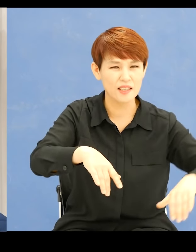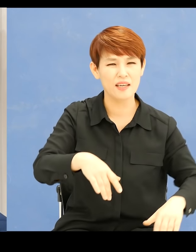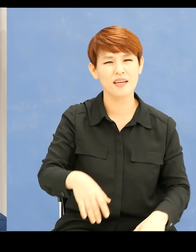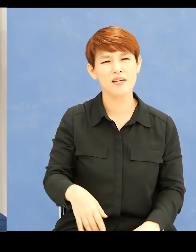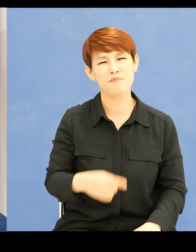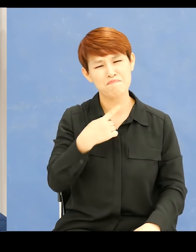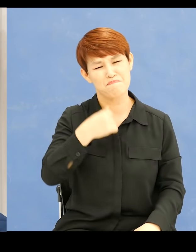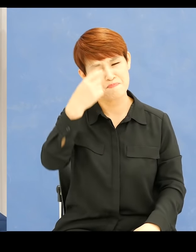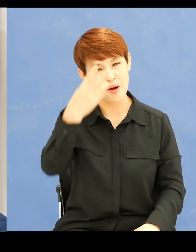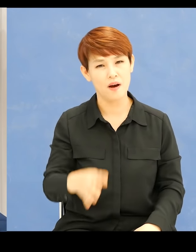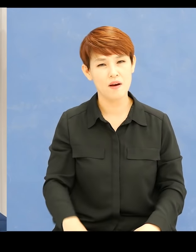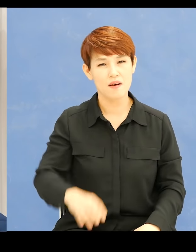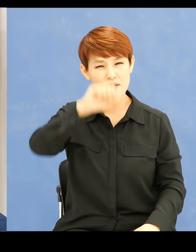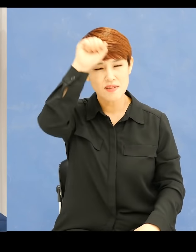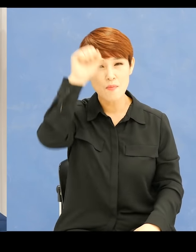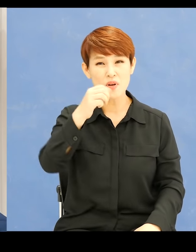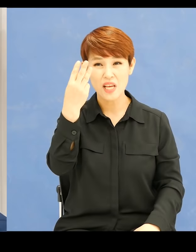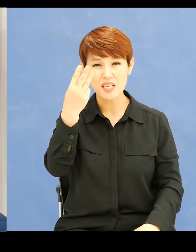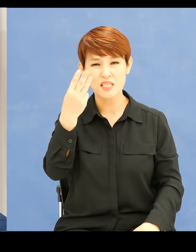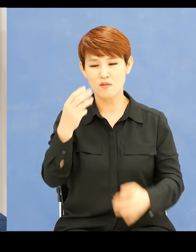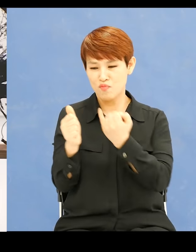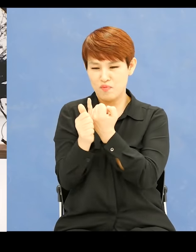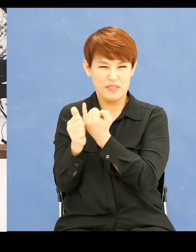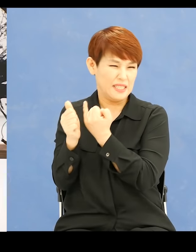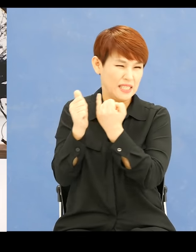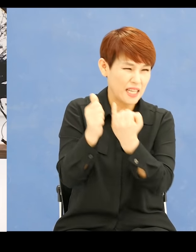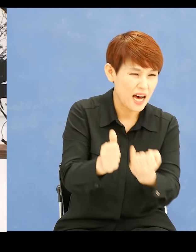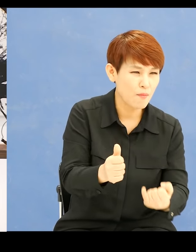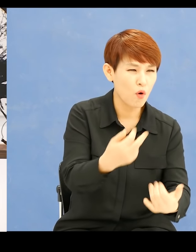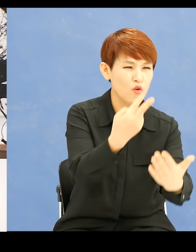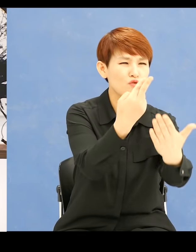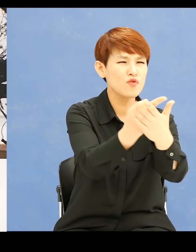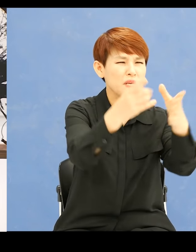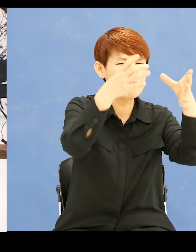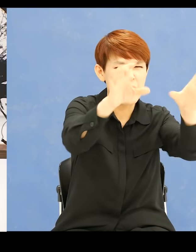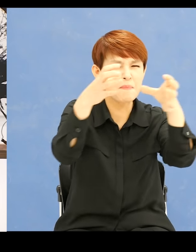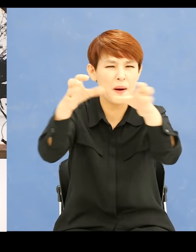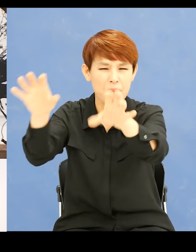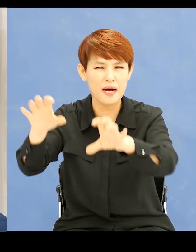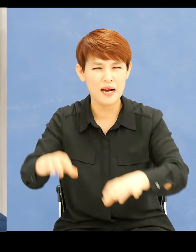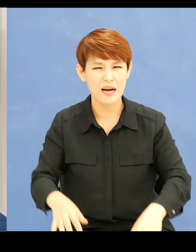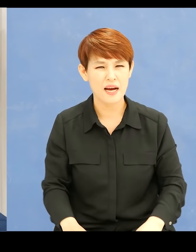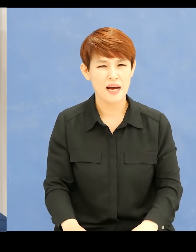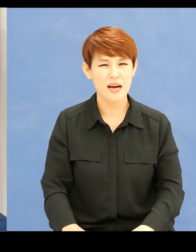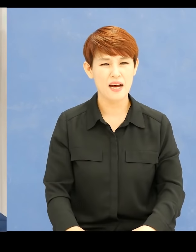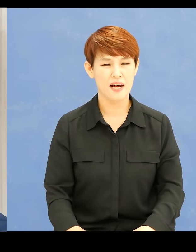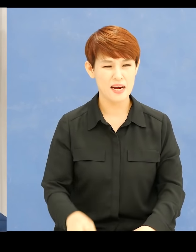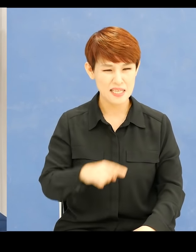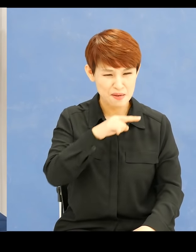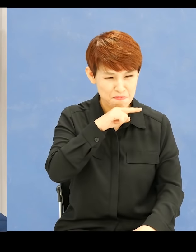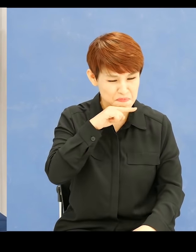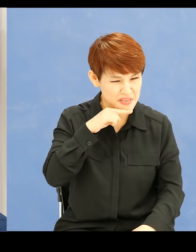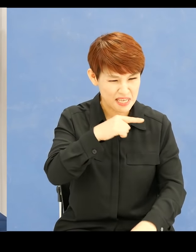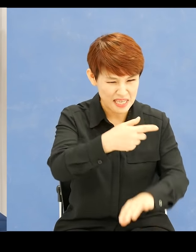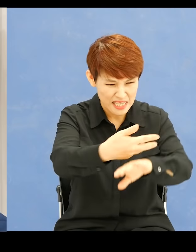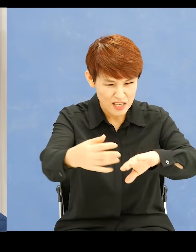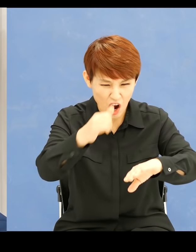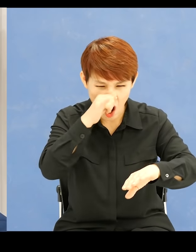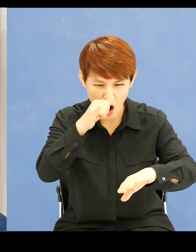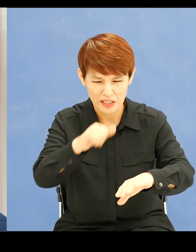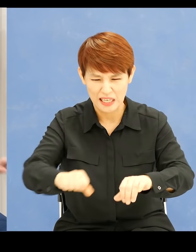3시에도 저희 집사람하고 가가지고 어머나. 가면 유리가 다 깨져가 있어요. 밟을 밑에 이제 피 나면은 그거 백큐으로 다 해주고 네.